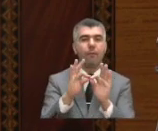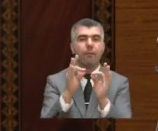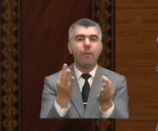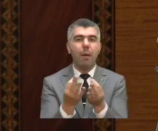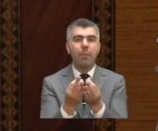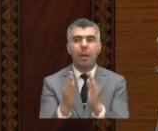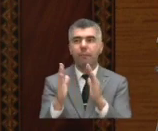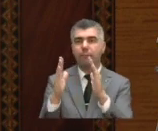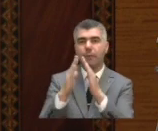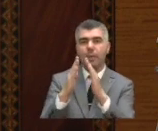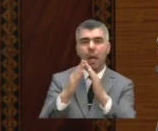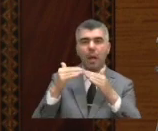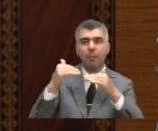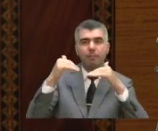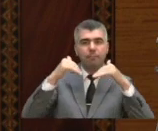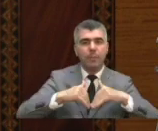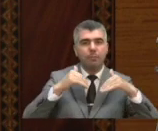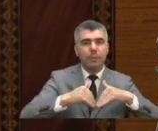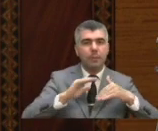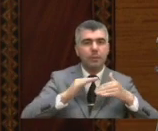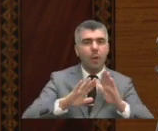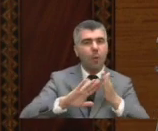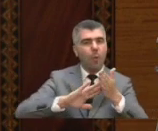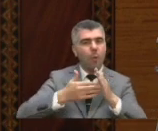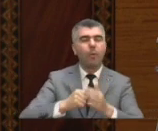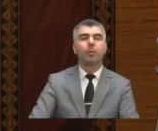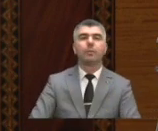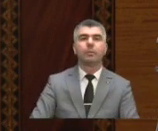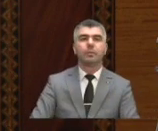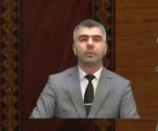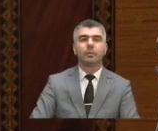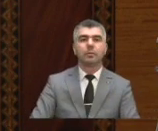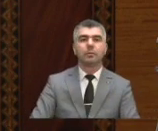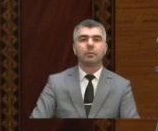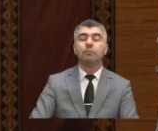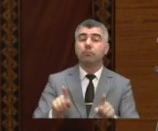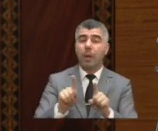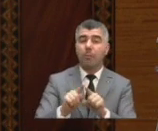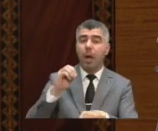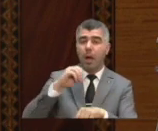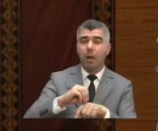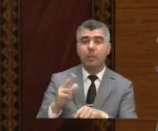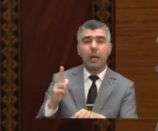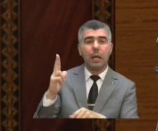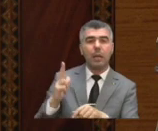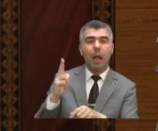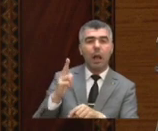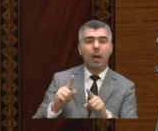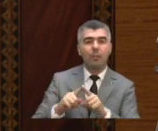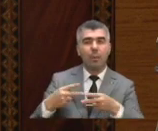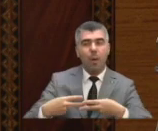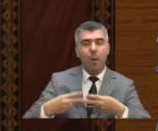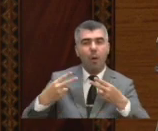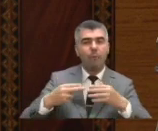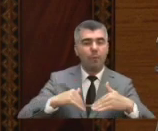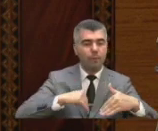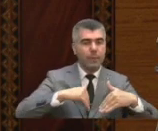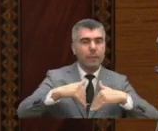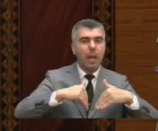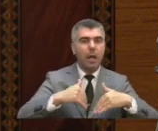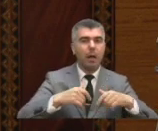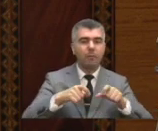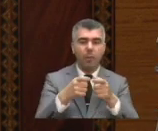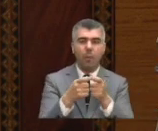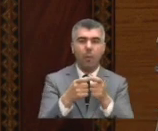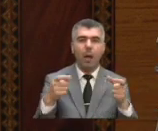منازلهم جزئيا او كليا كما تم اطلاق عمليه التاهيل وتوسيع الطرق اضافه